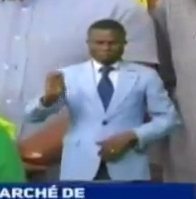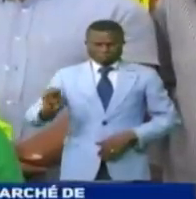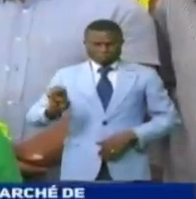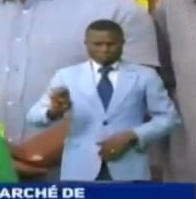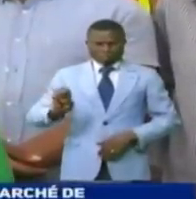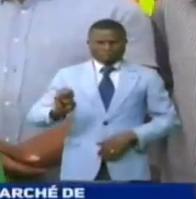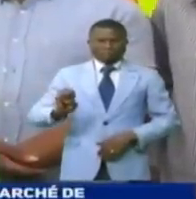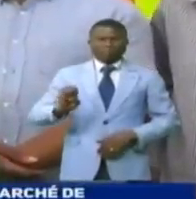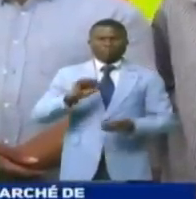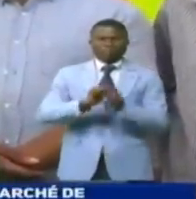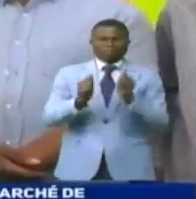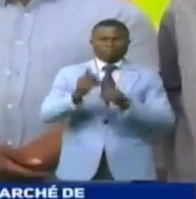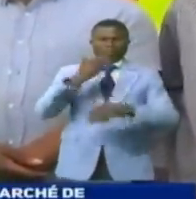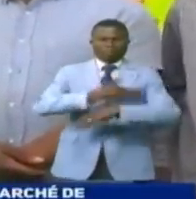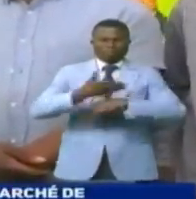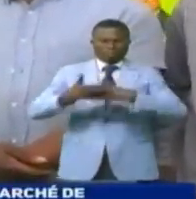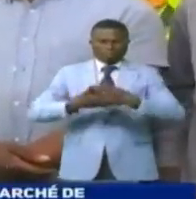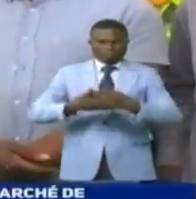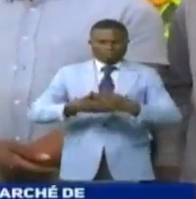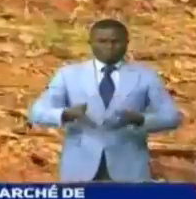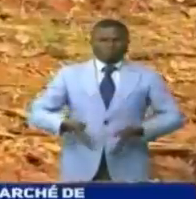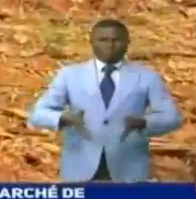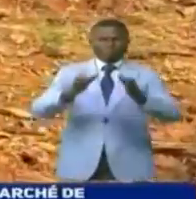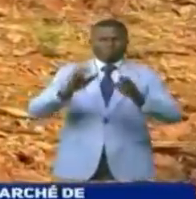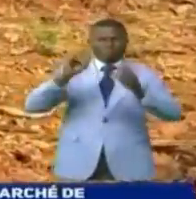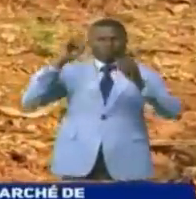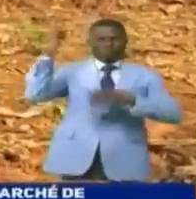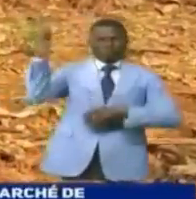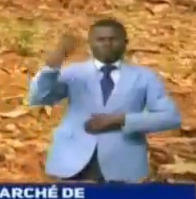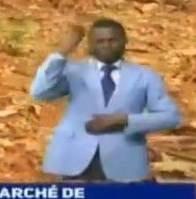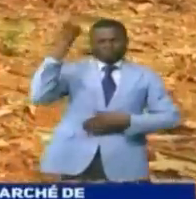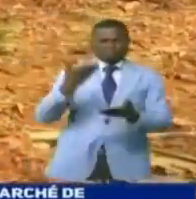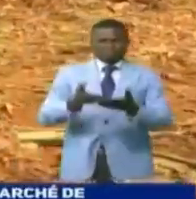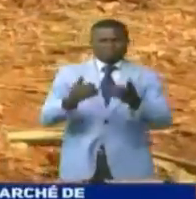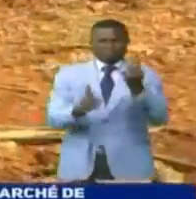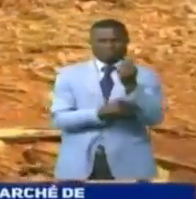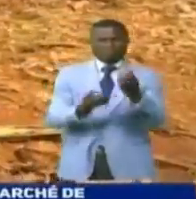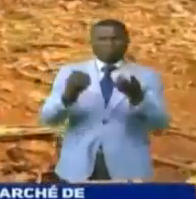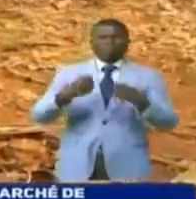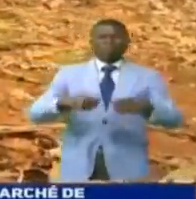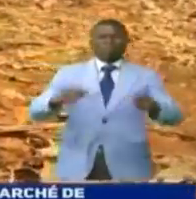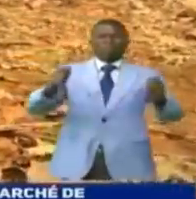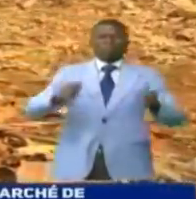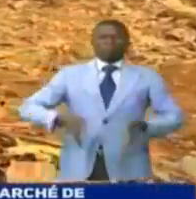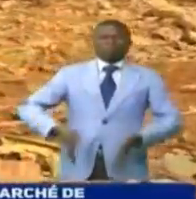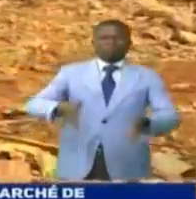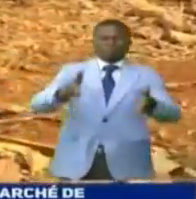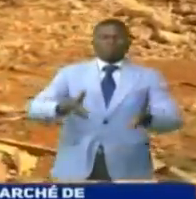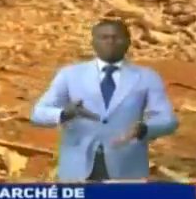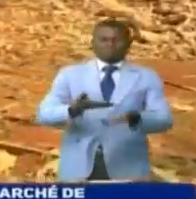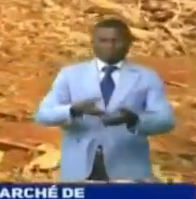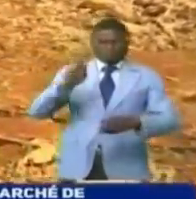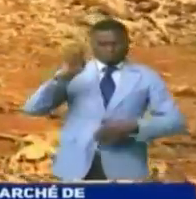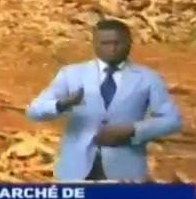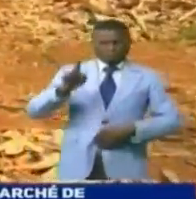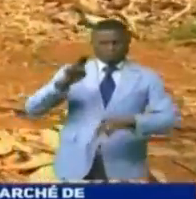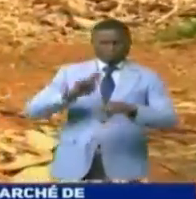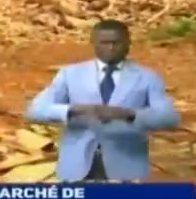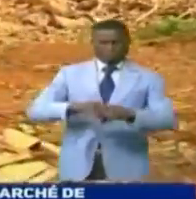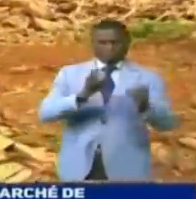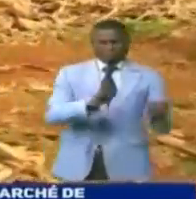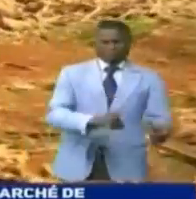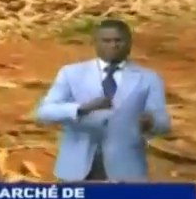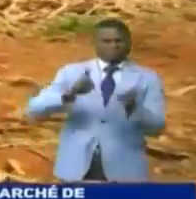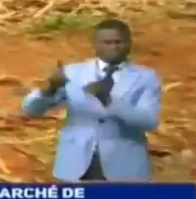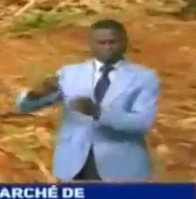de la construction de la route numéro 5, les gens qui vendent au bord de la route doivent être déplacés. Et